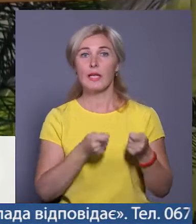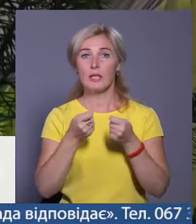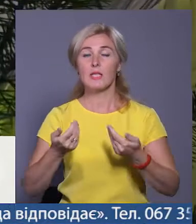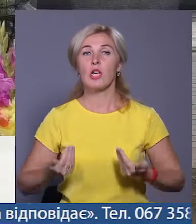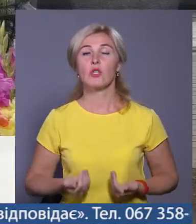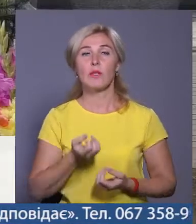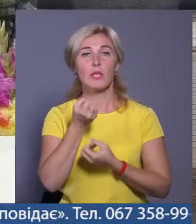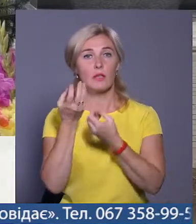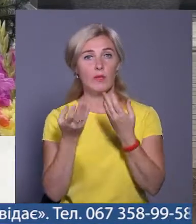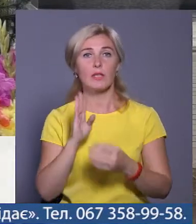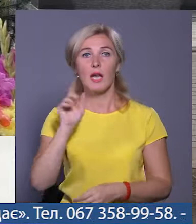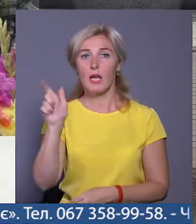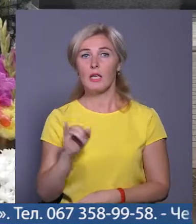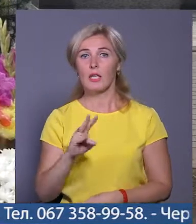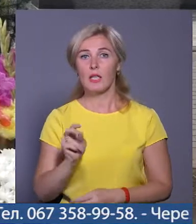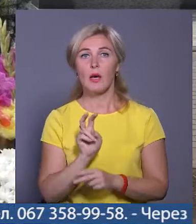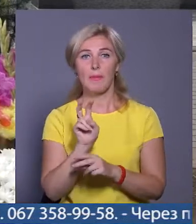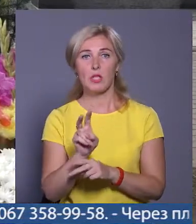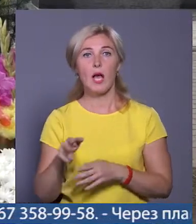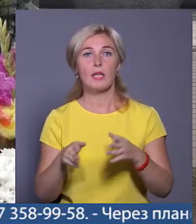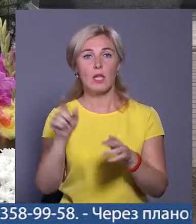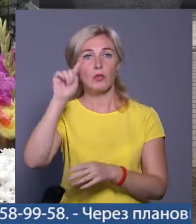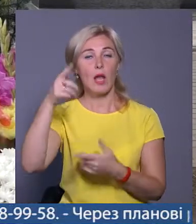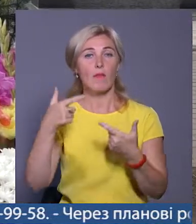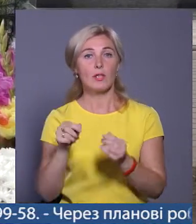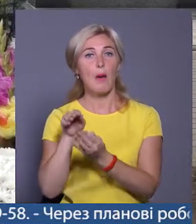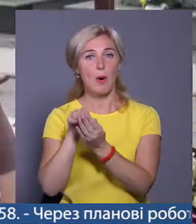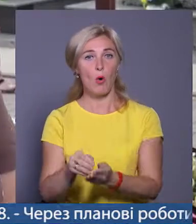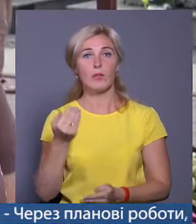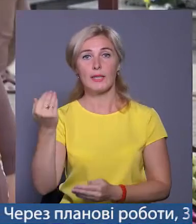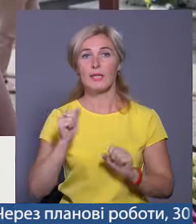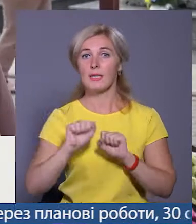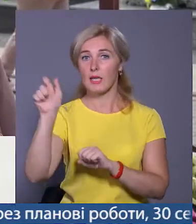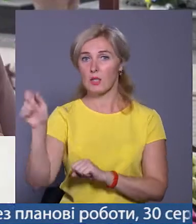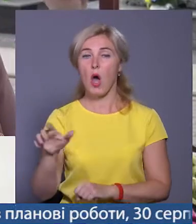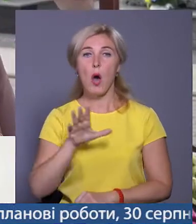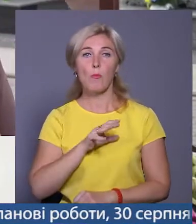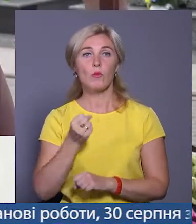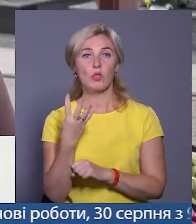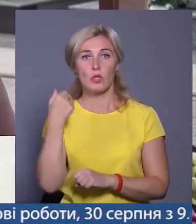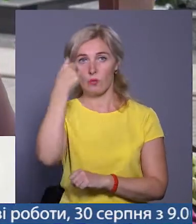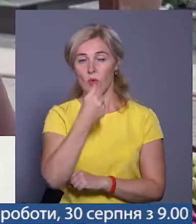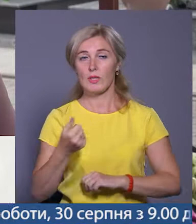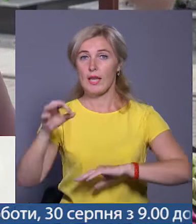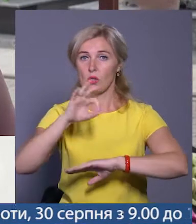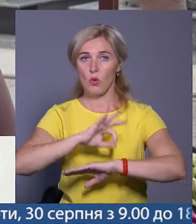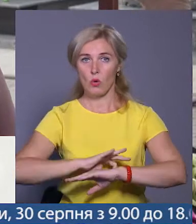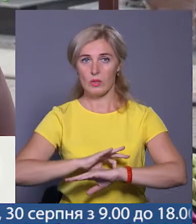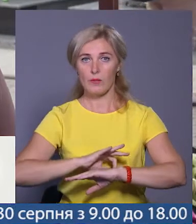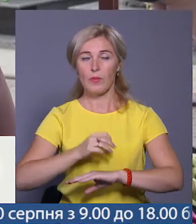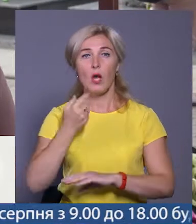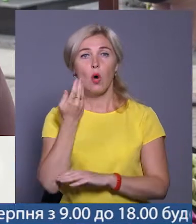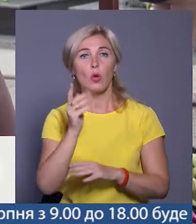живі квіти. Ірина Садовська прийшла на Алею Слави, де похований її захисник. Був у 14-му році на сході.